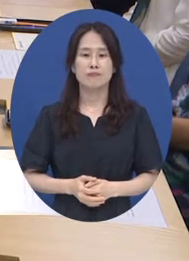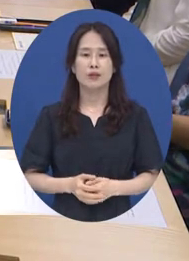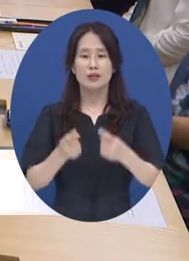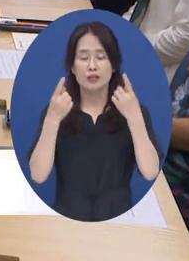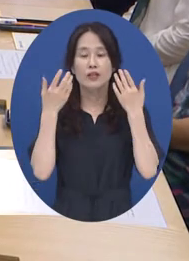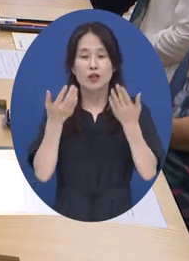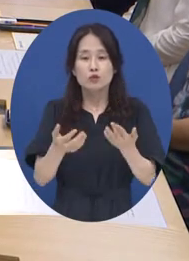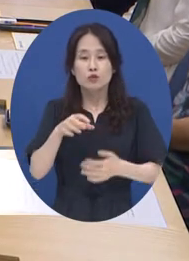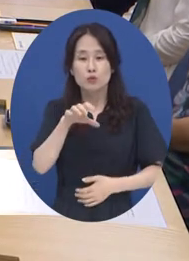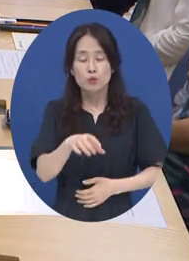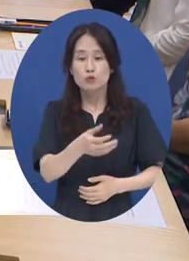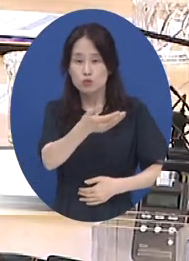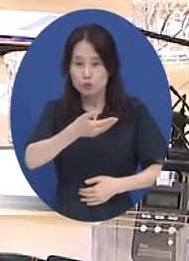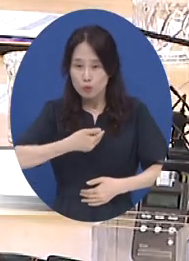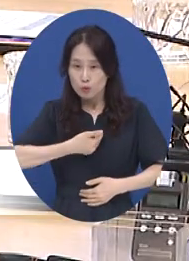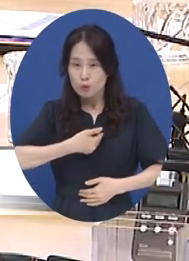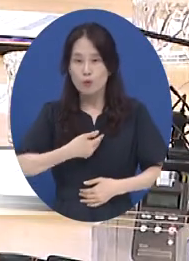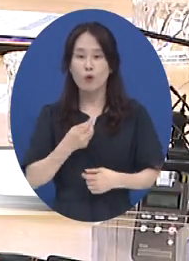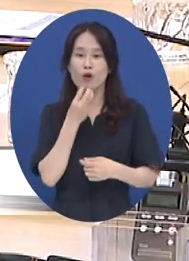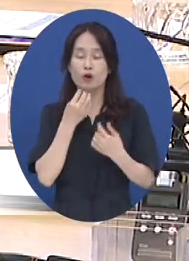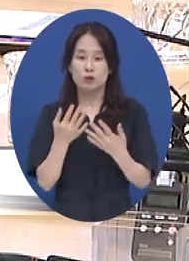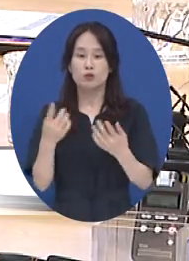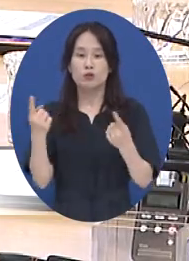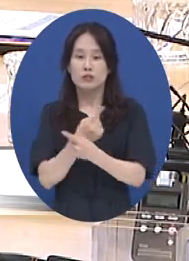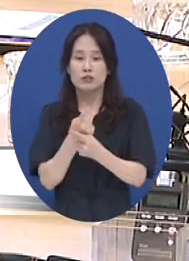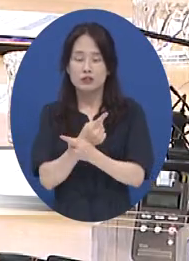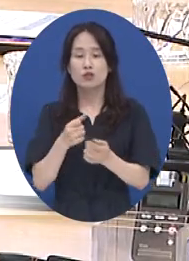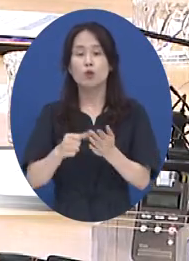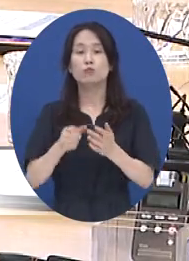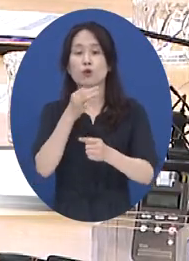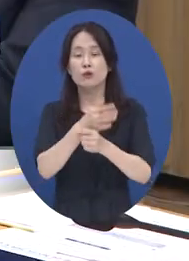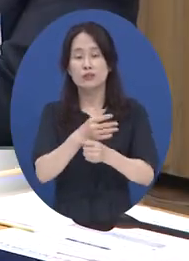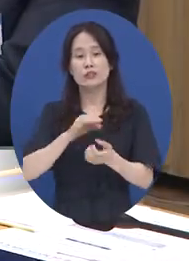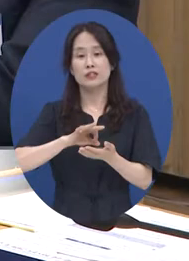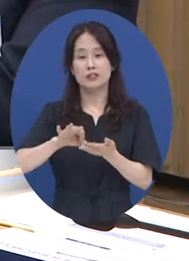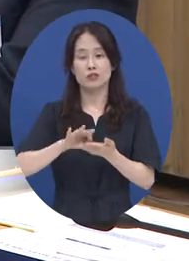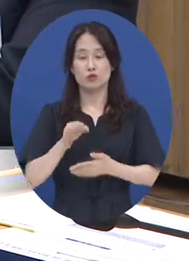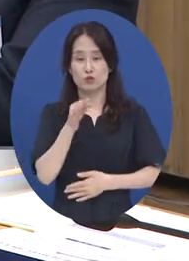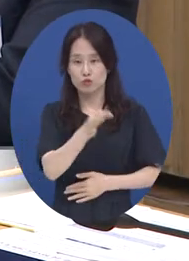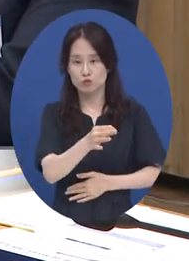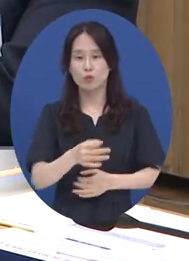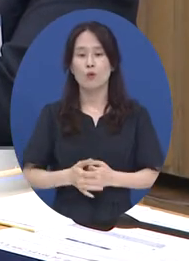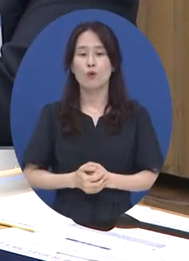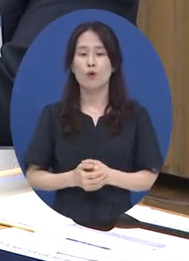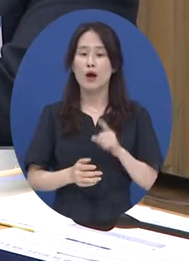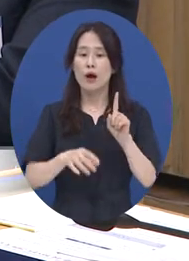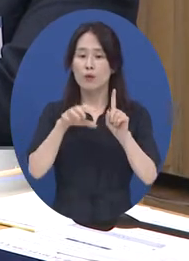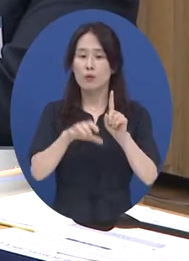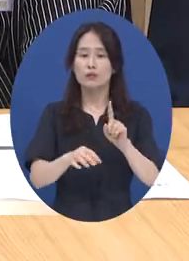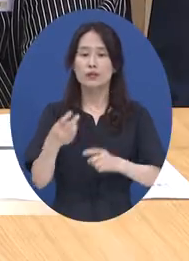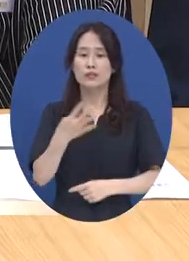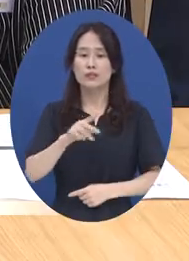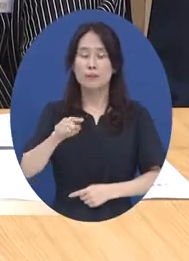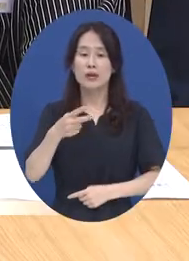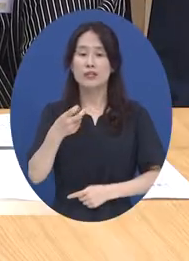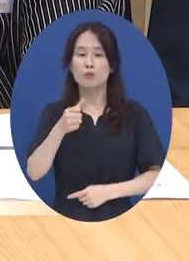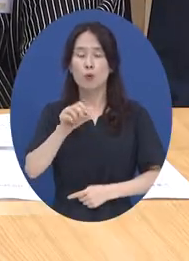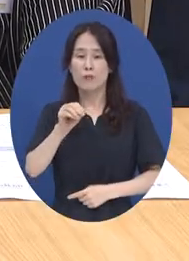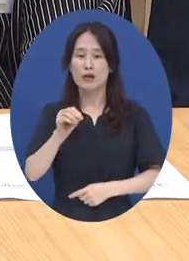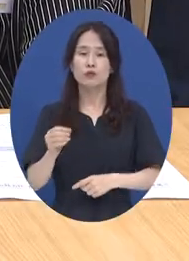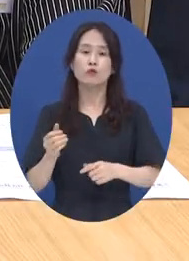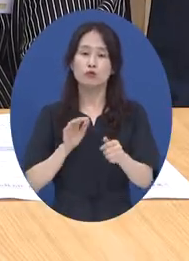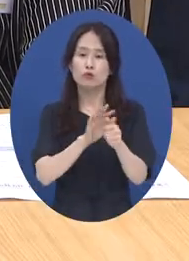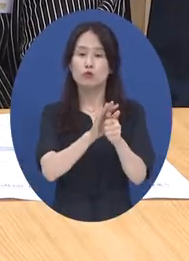휴식 공간을 제공하면 도내 시설 개선과 물품 구매 등에 필요한 비용을 한 곳당 최대 4,125만 원 내에서